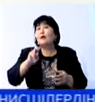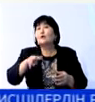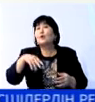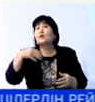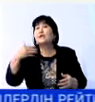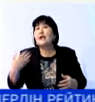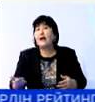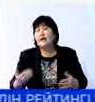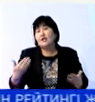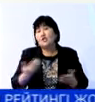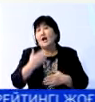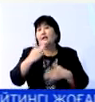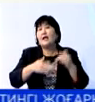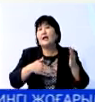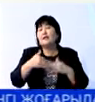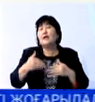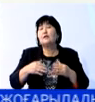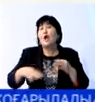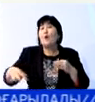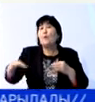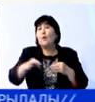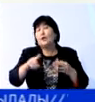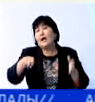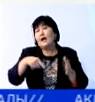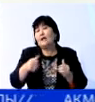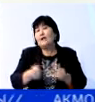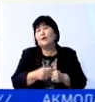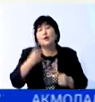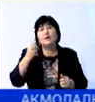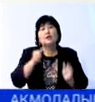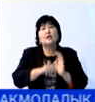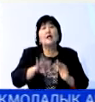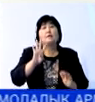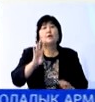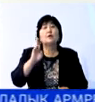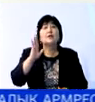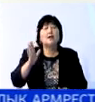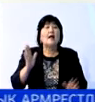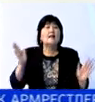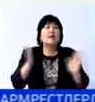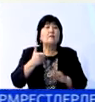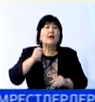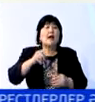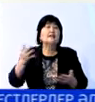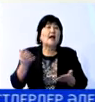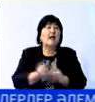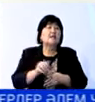жағалауындағы жаңадан салынып жатқан мөлтек ауданның және қала төңірегінде 264 пәтерге табиғи газды анықтайтын қондырғы орнатылды.